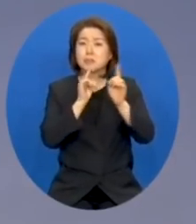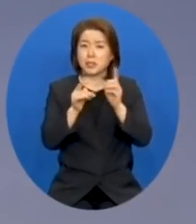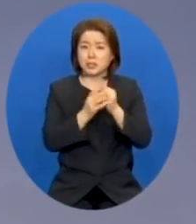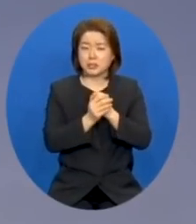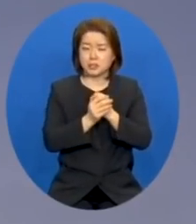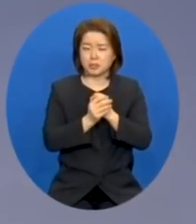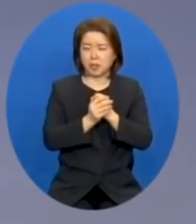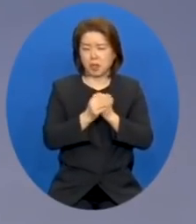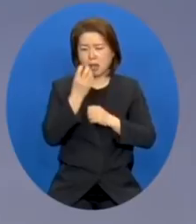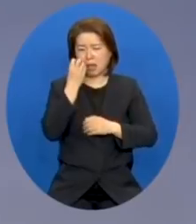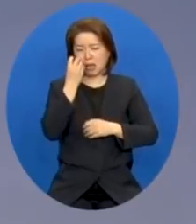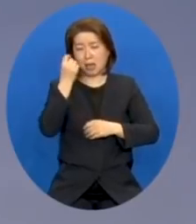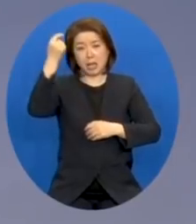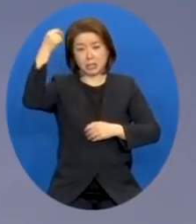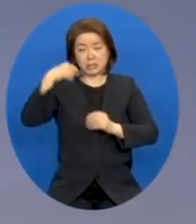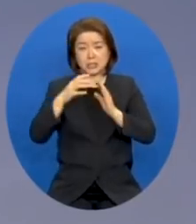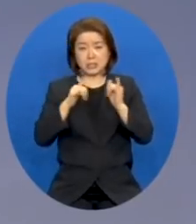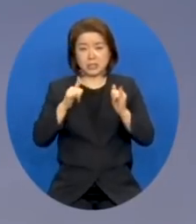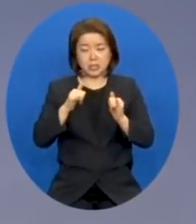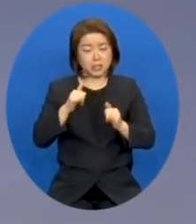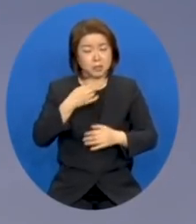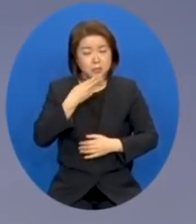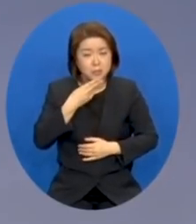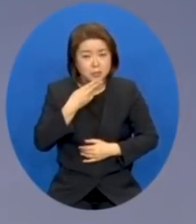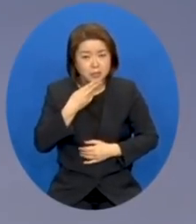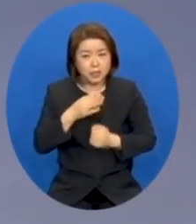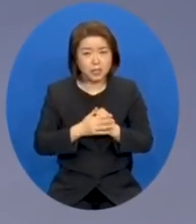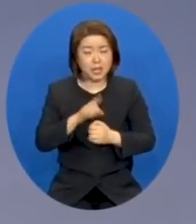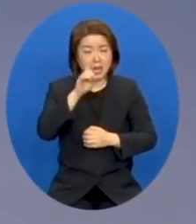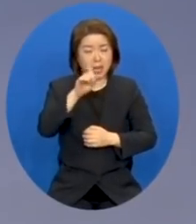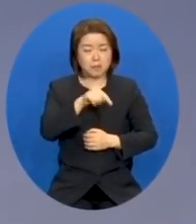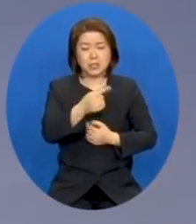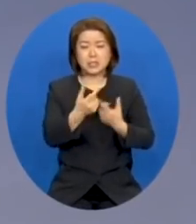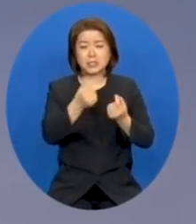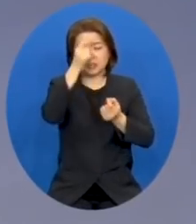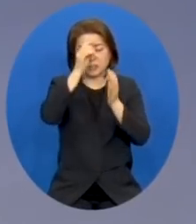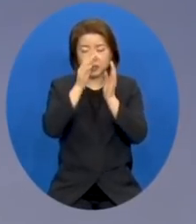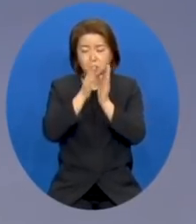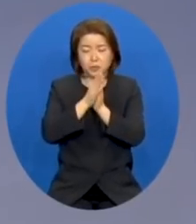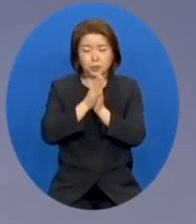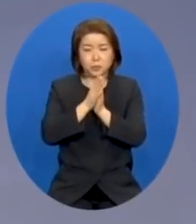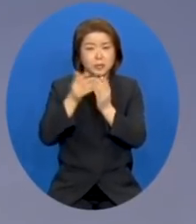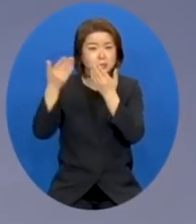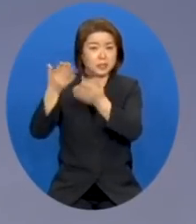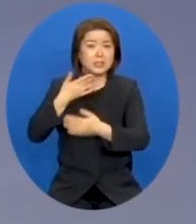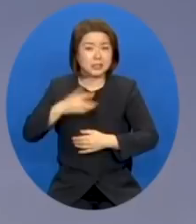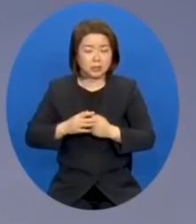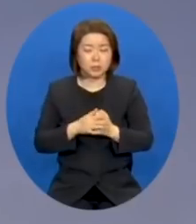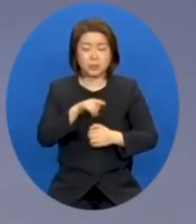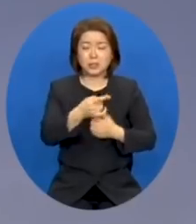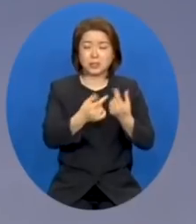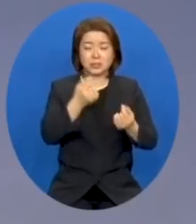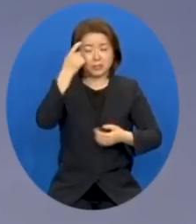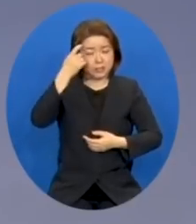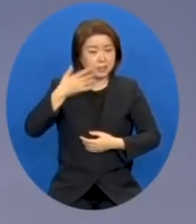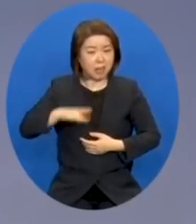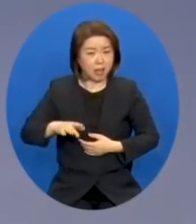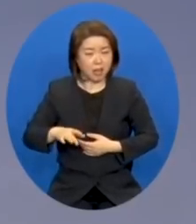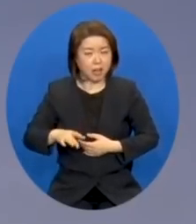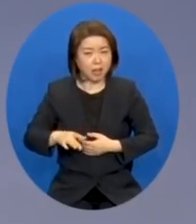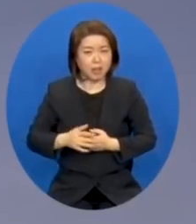생 경악에 느껴지는 분 없으십니까 한번도 그런 기도 해 본 적도 없고 그런 생각해 본적도 없으신